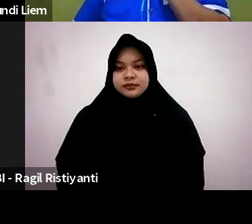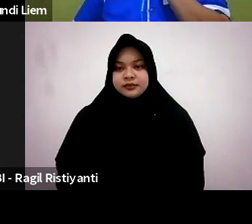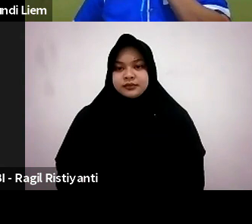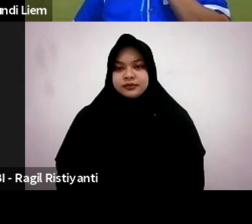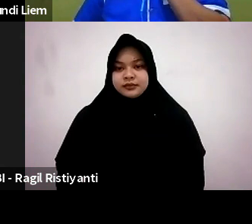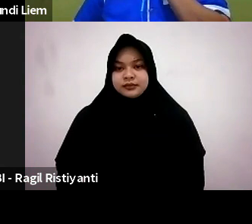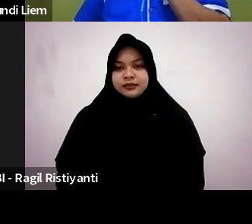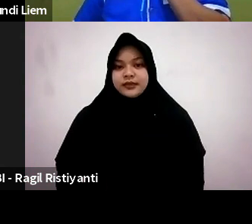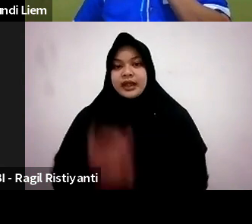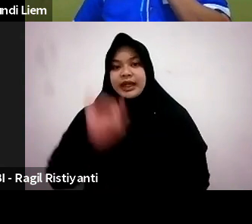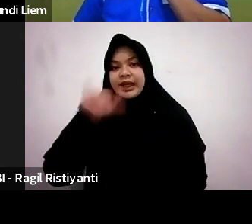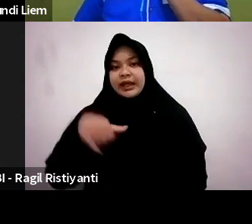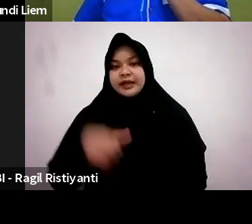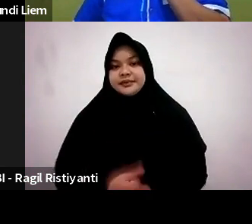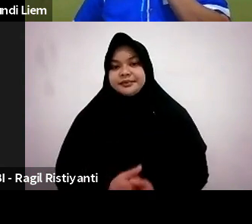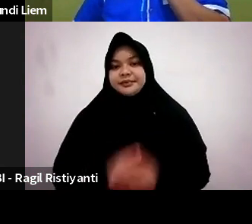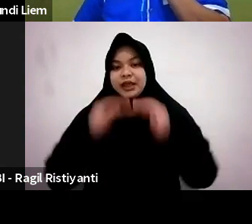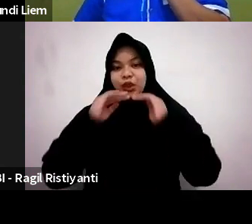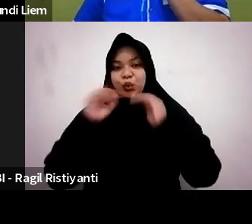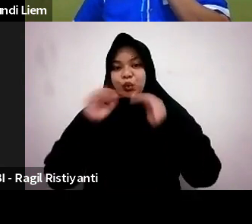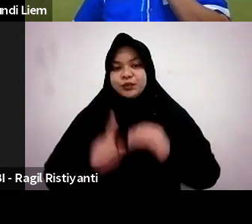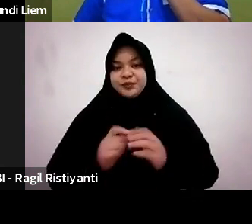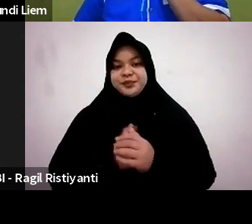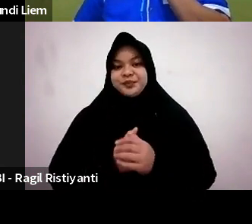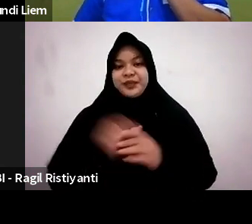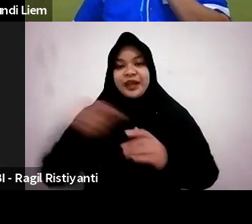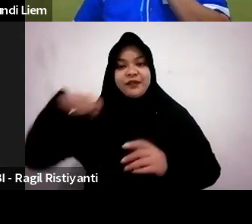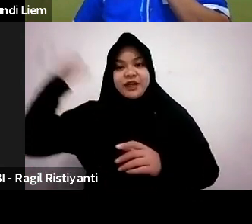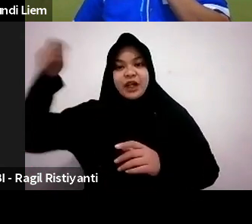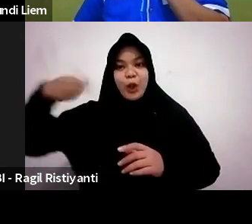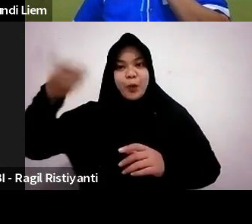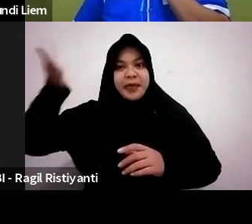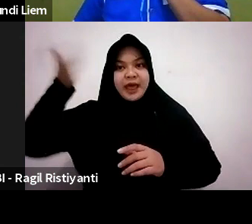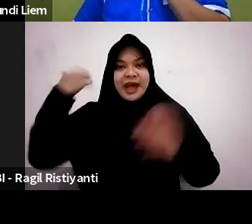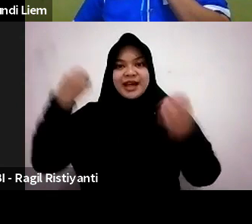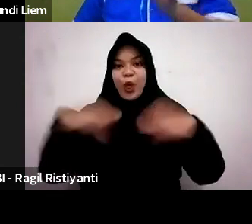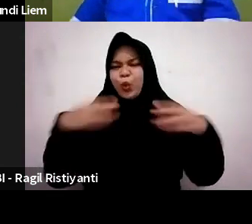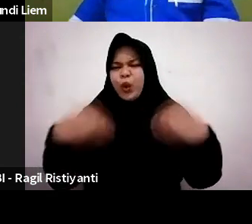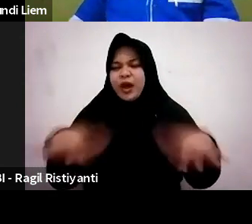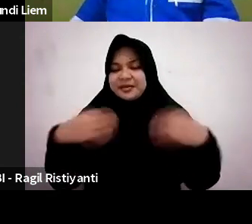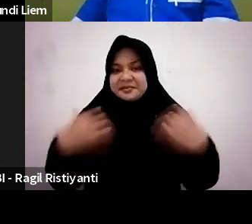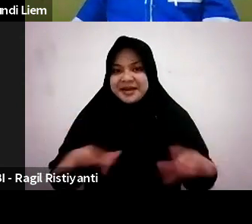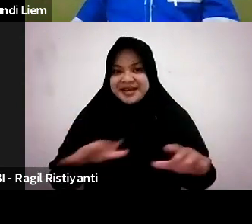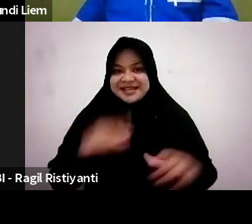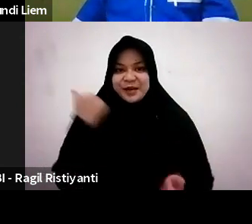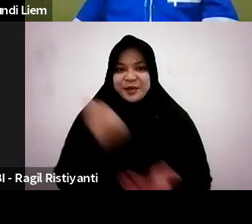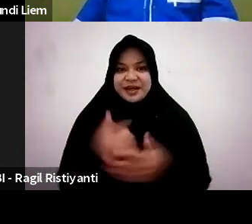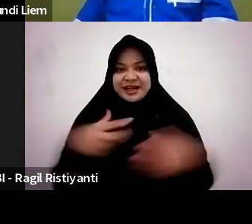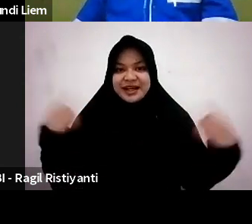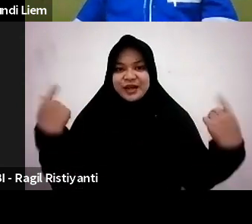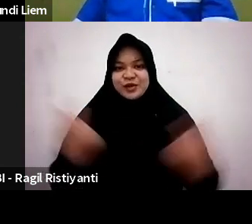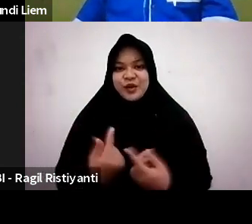ya sembari menunggu nih film lagi sangat luar biasa ya dan beban kali ini kita sudah kedatangan sutradara